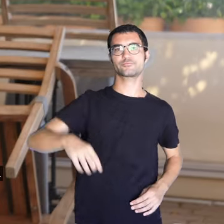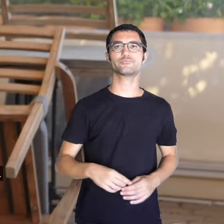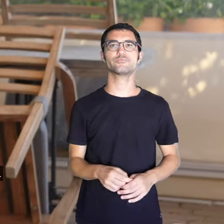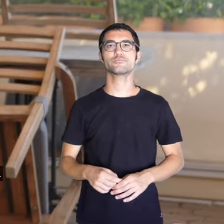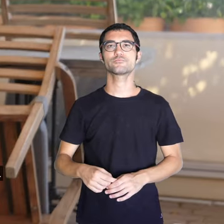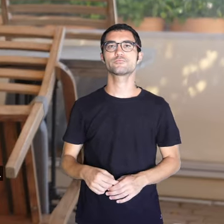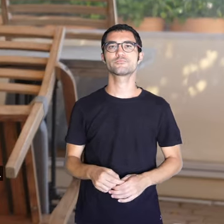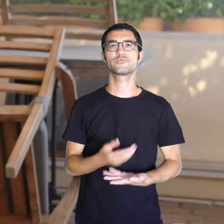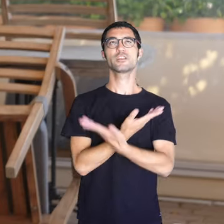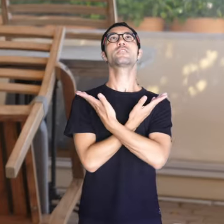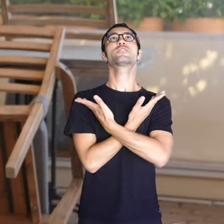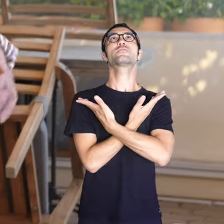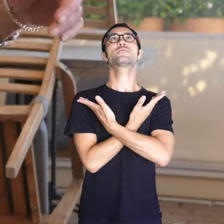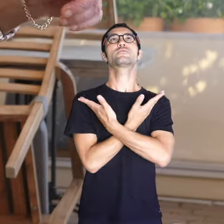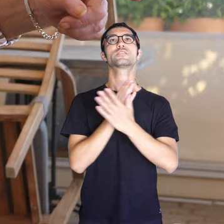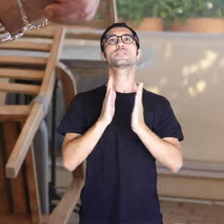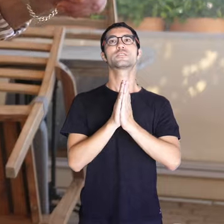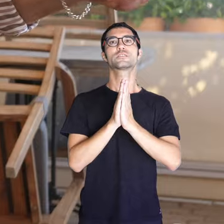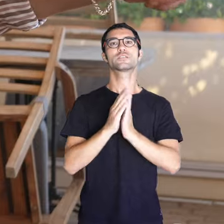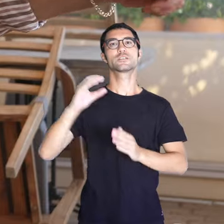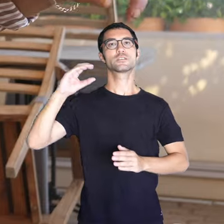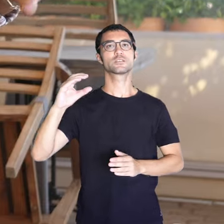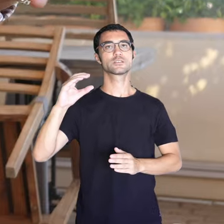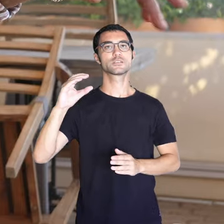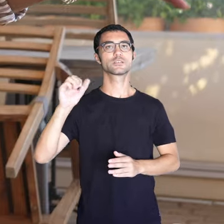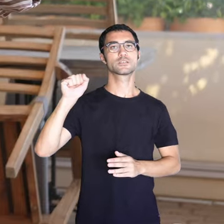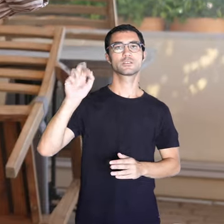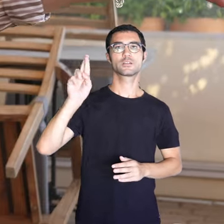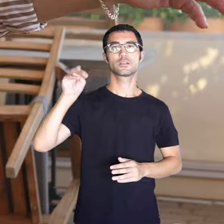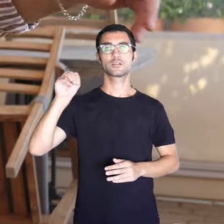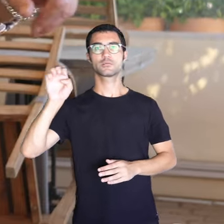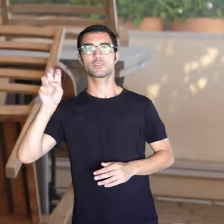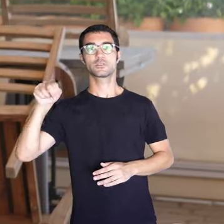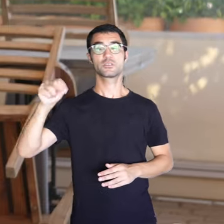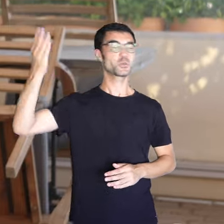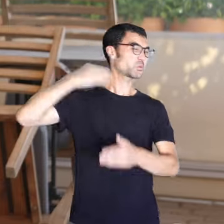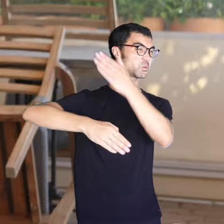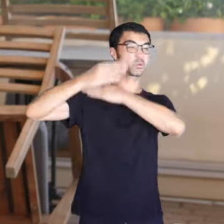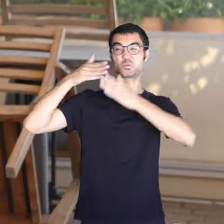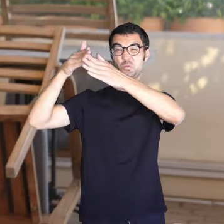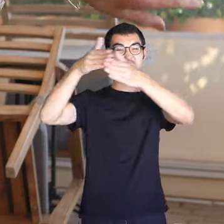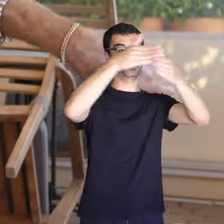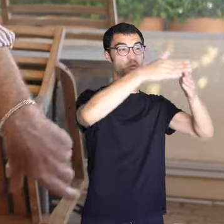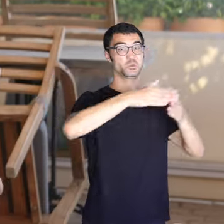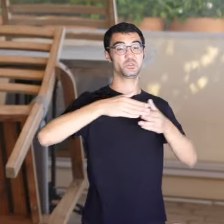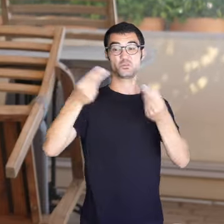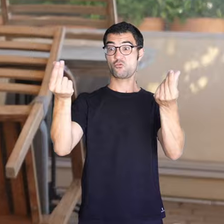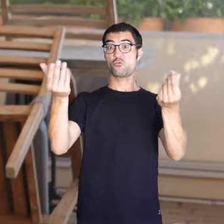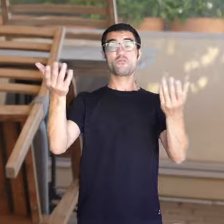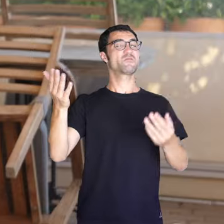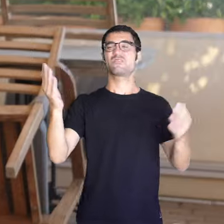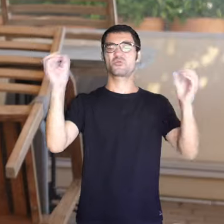del Carmen. I passejaven i un temps no hi havia jatge, no hi havia tot això. I tota la platja estava